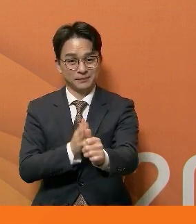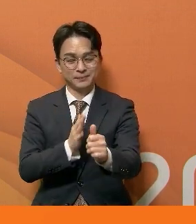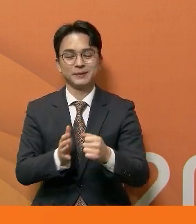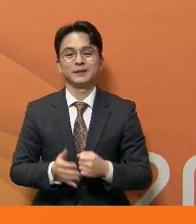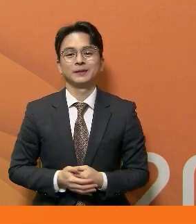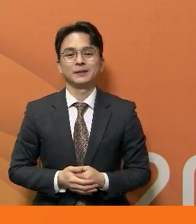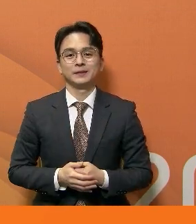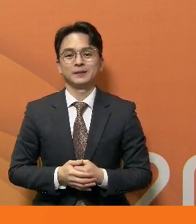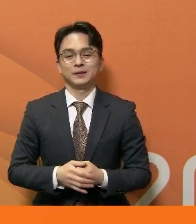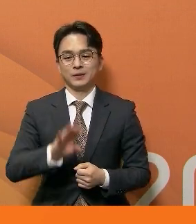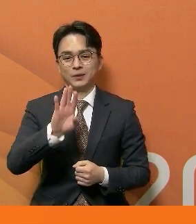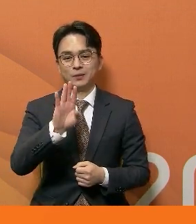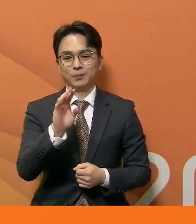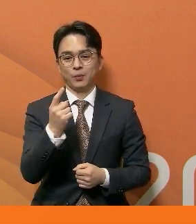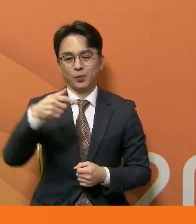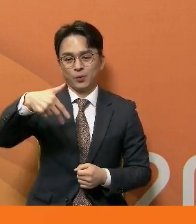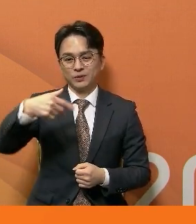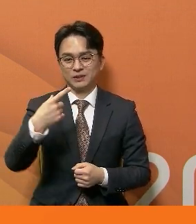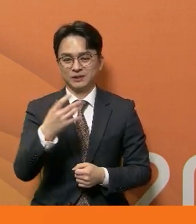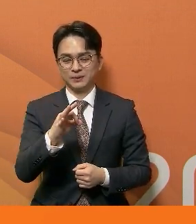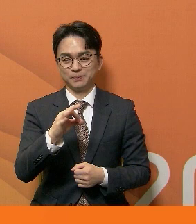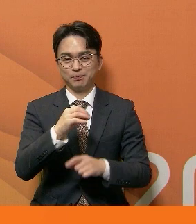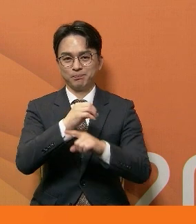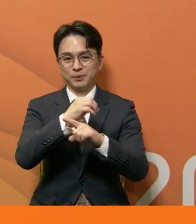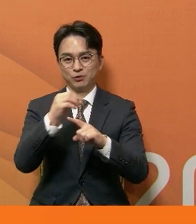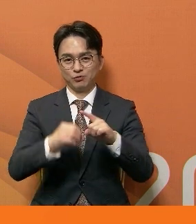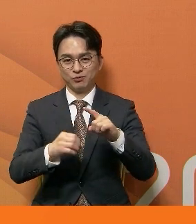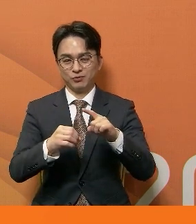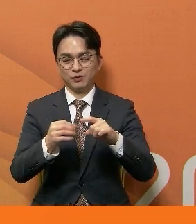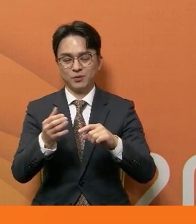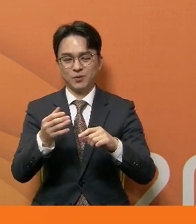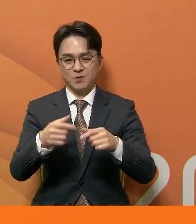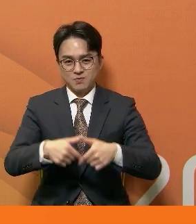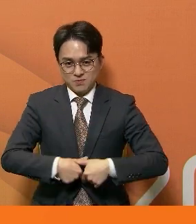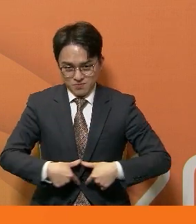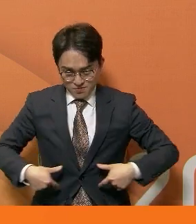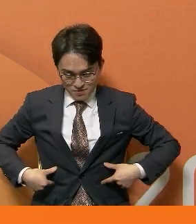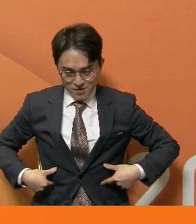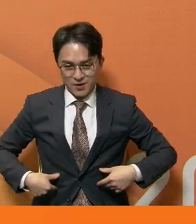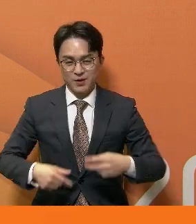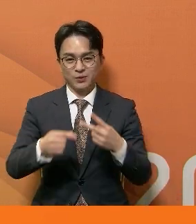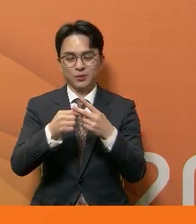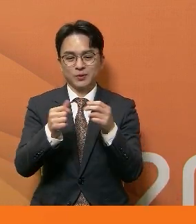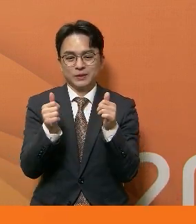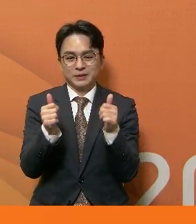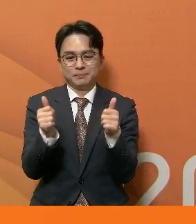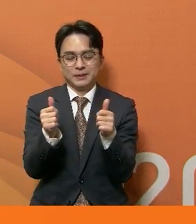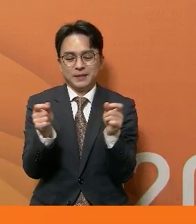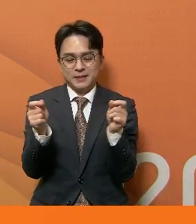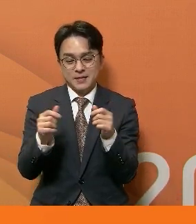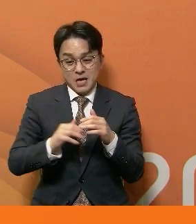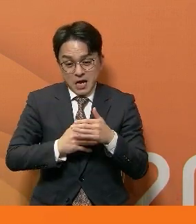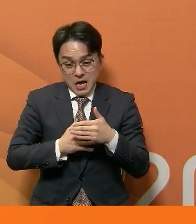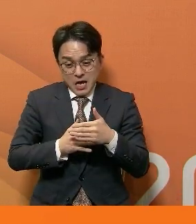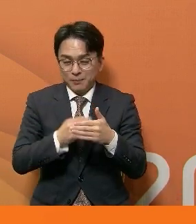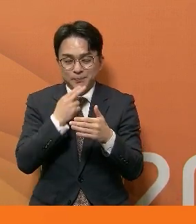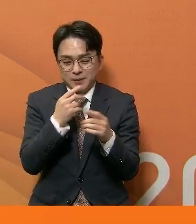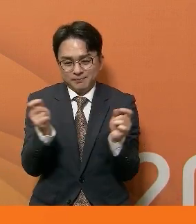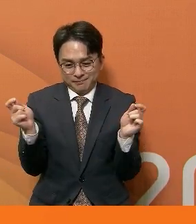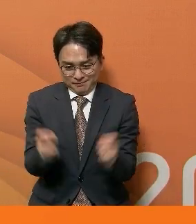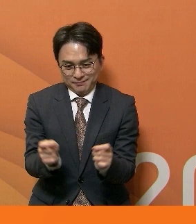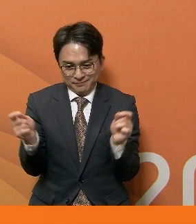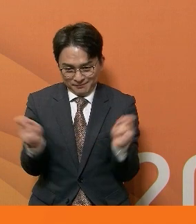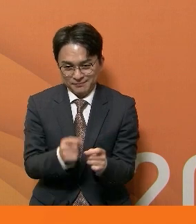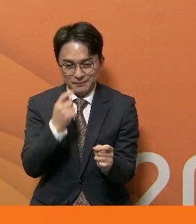보증 비율을 상향을 받는다던가요 아니면 심사를 간소화한다던가 심사 기준을 완화하는 우대조건이 여러가지